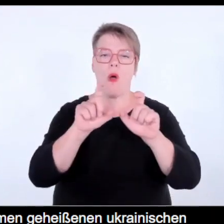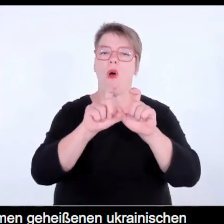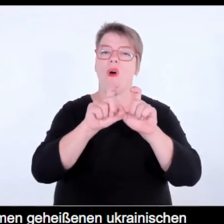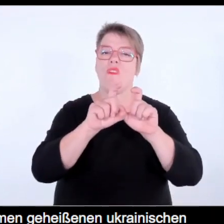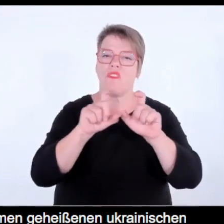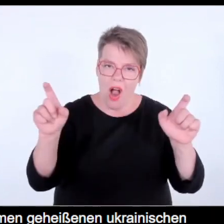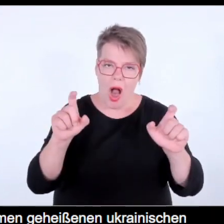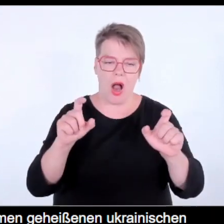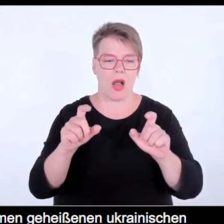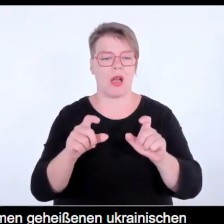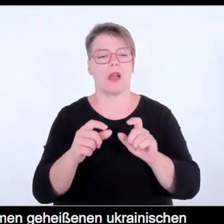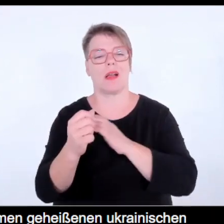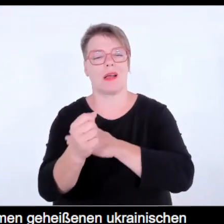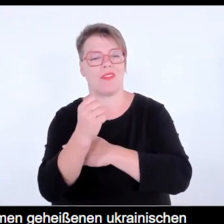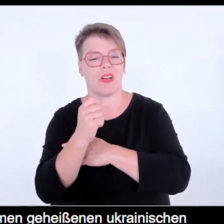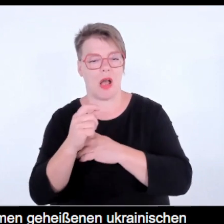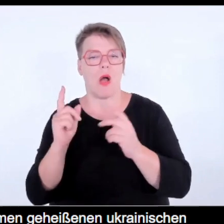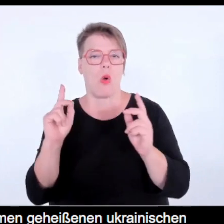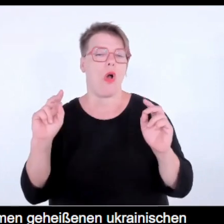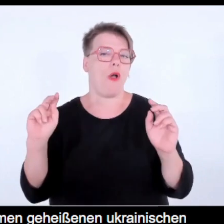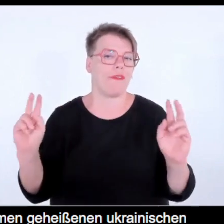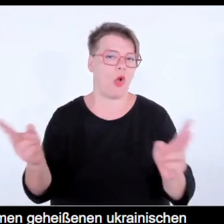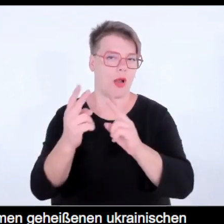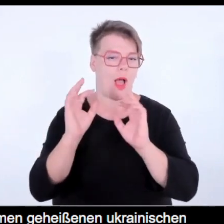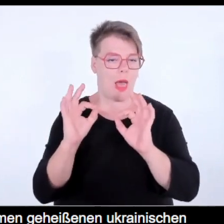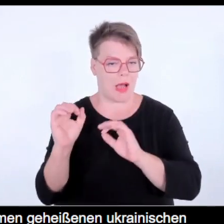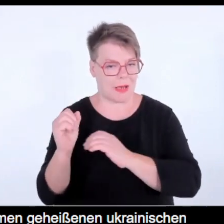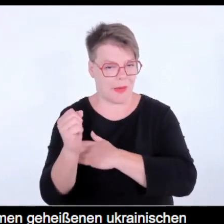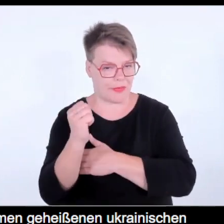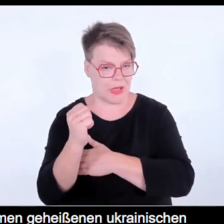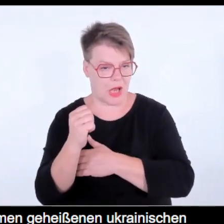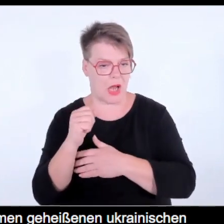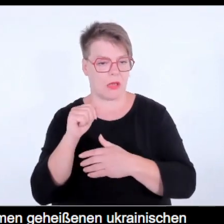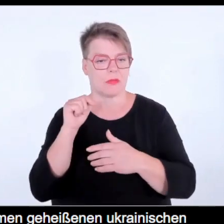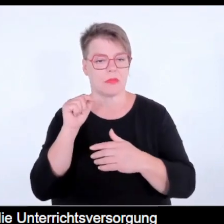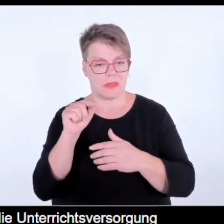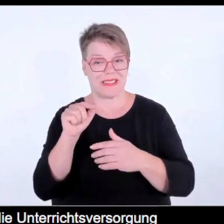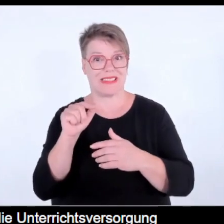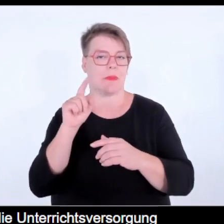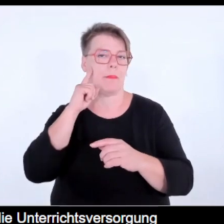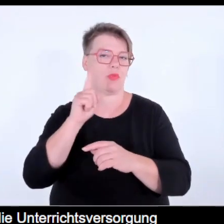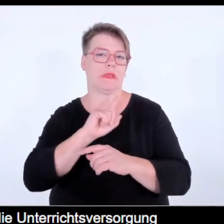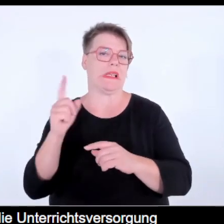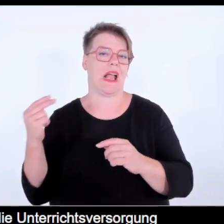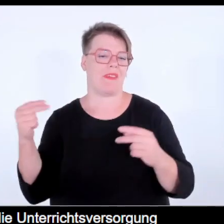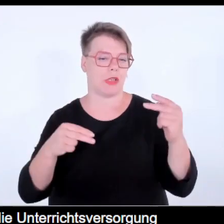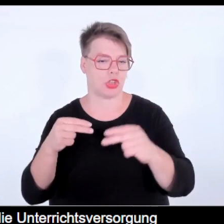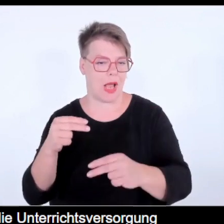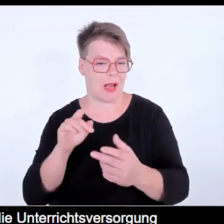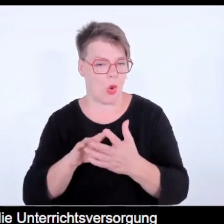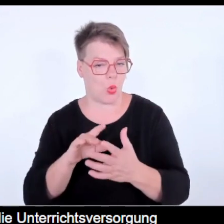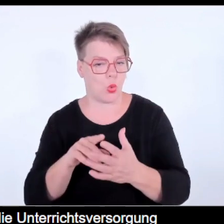zusätzliche Aufstiegsmöglichkeiten geschaffen, gerade auch mit Funktionsstellen und wollen auch die Standorte